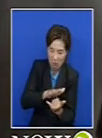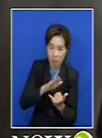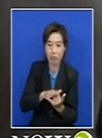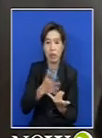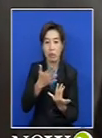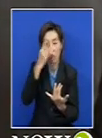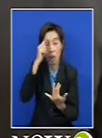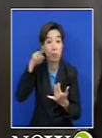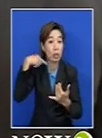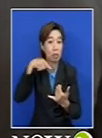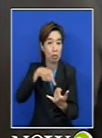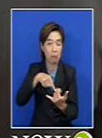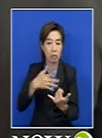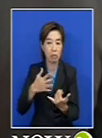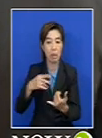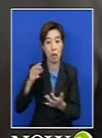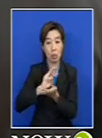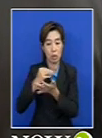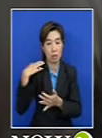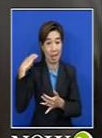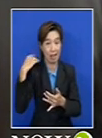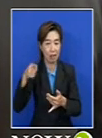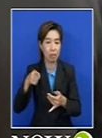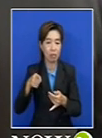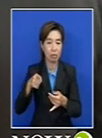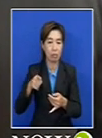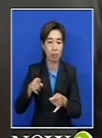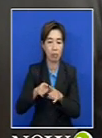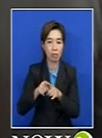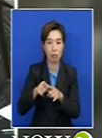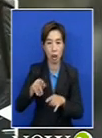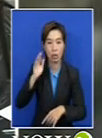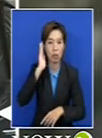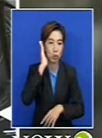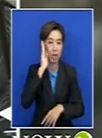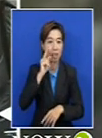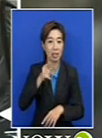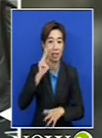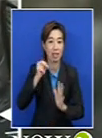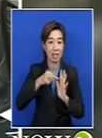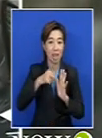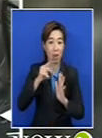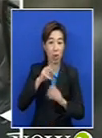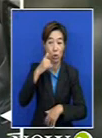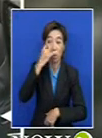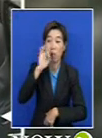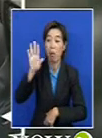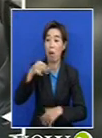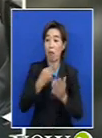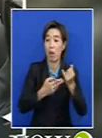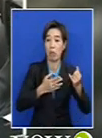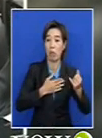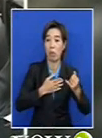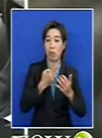ไปแล้วเจ้าหน้าที่กู้ภัยบอกว่าตอนที่นายคณากรโทรไปเนี่ยบอกว่าแฟนของตัวเองเนี่ย